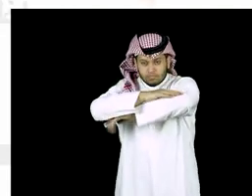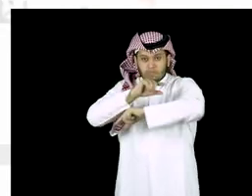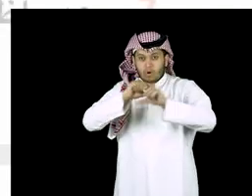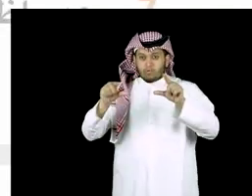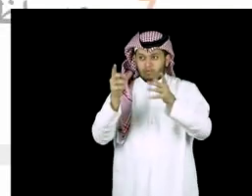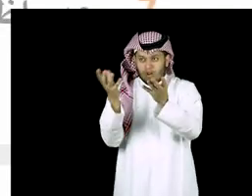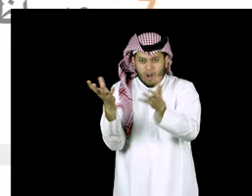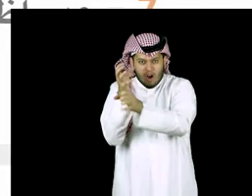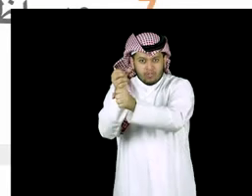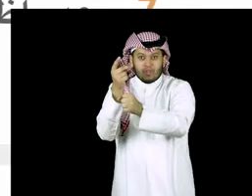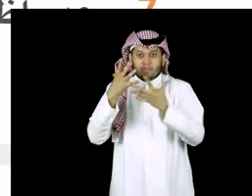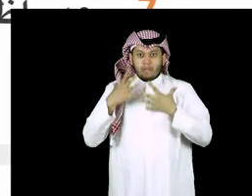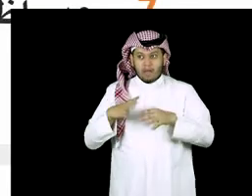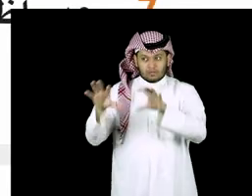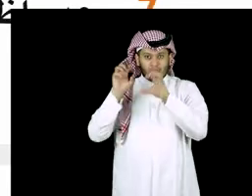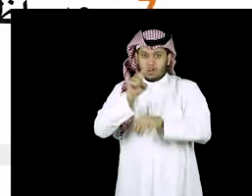اللباس،